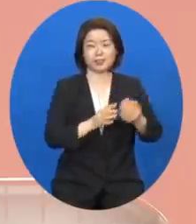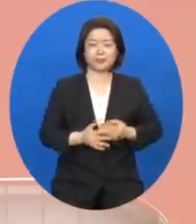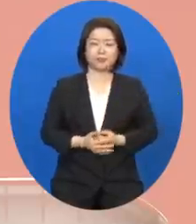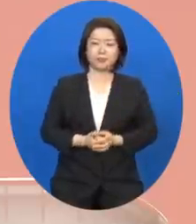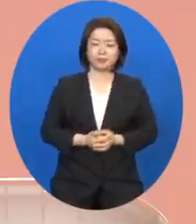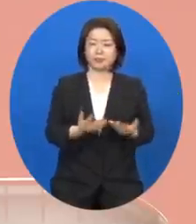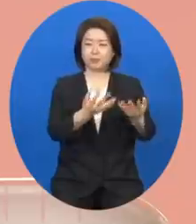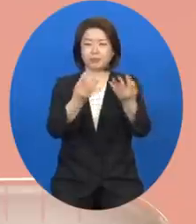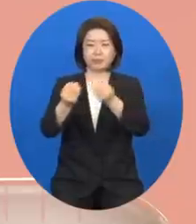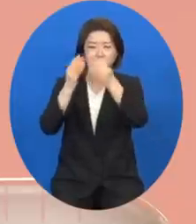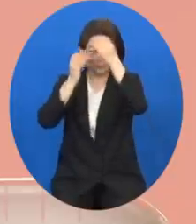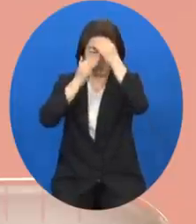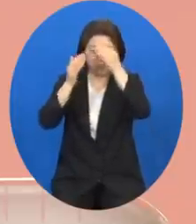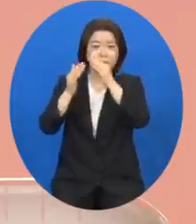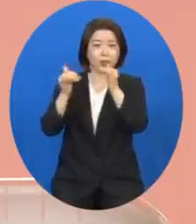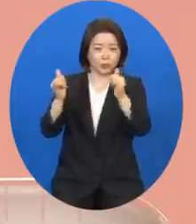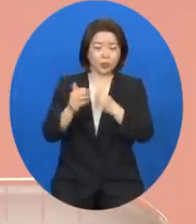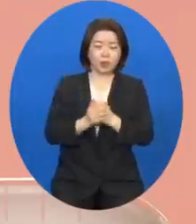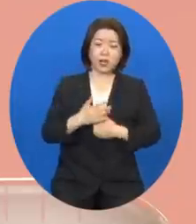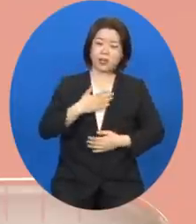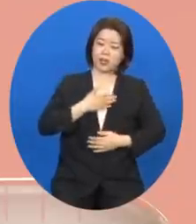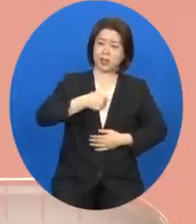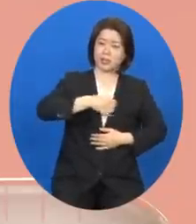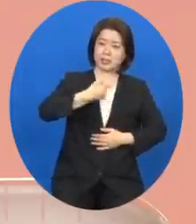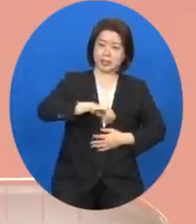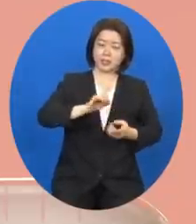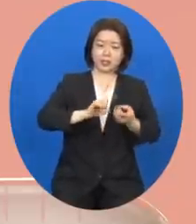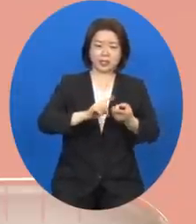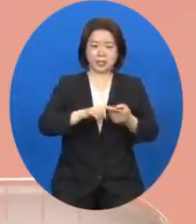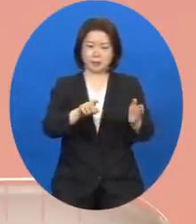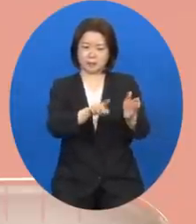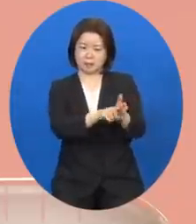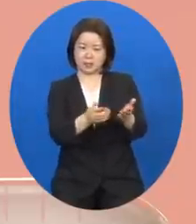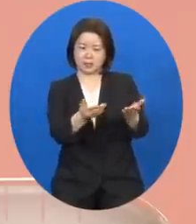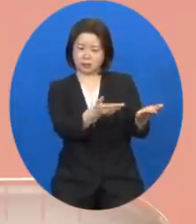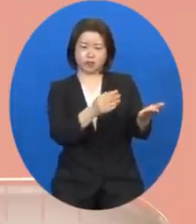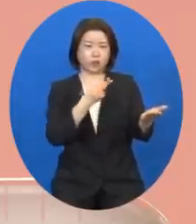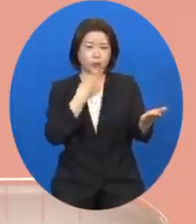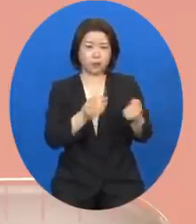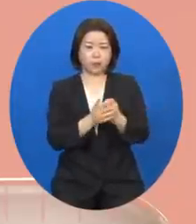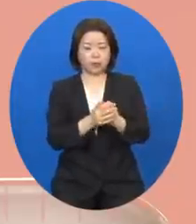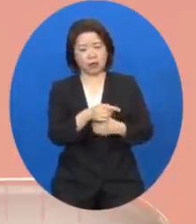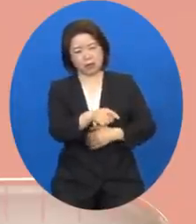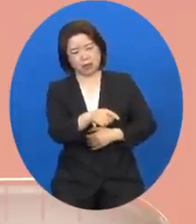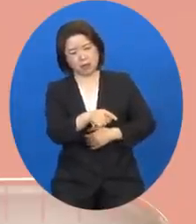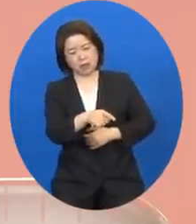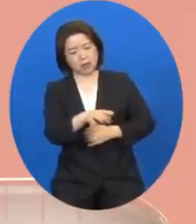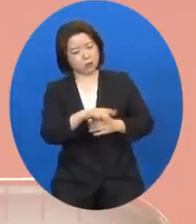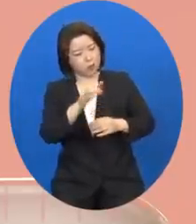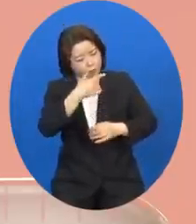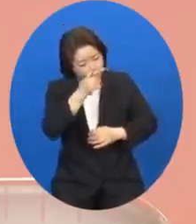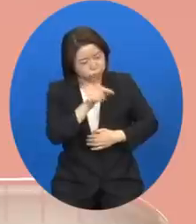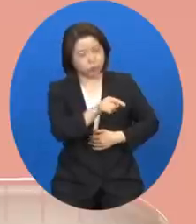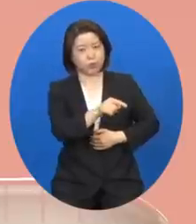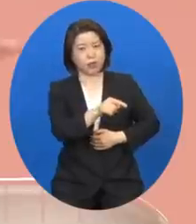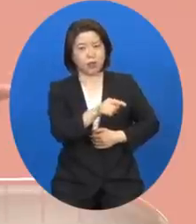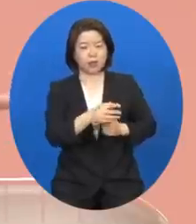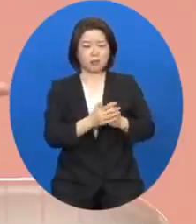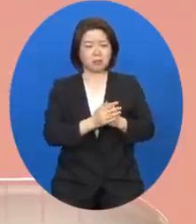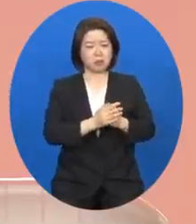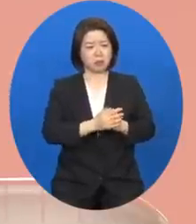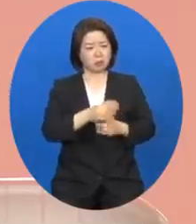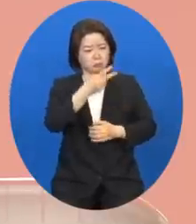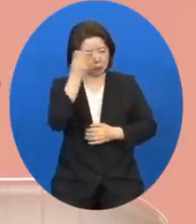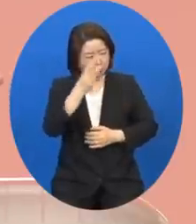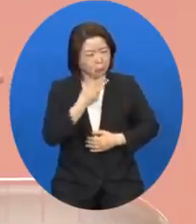많은 성도들이 자기 자녀들에 대한 믿음이 없습니다. 좀 못나 보이고 또 별로 유능해